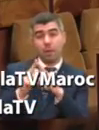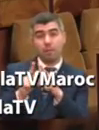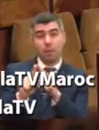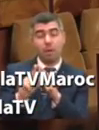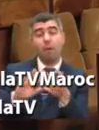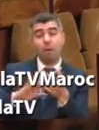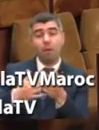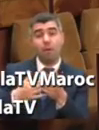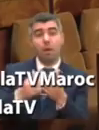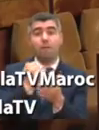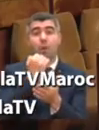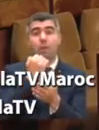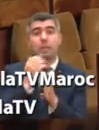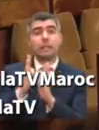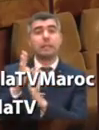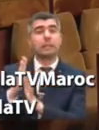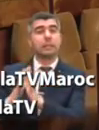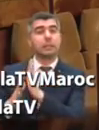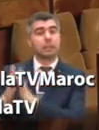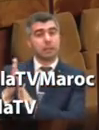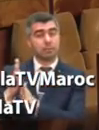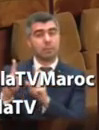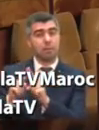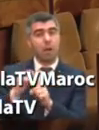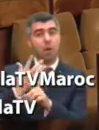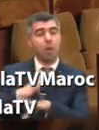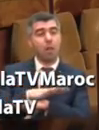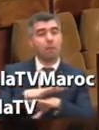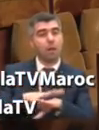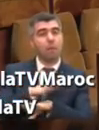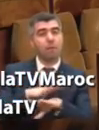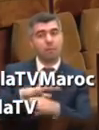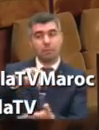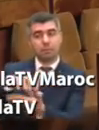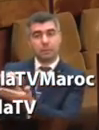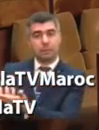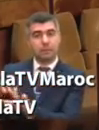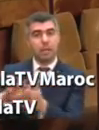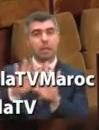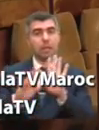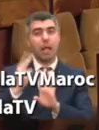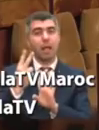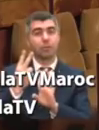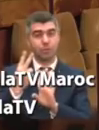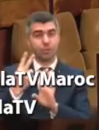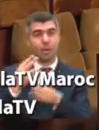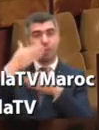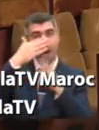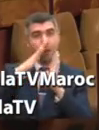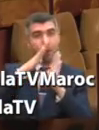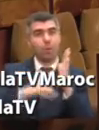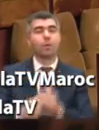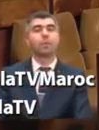هيكلي اللي كيرمي لتفعيل الجهويه المتقدمه وما كيتعلقش فقط بالوزاره ديال التربيه الوطنيه وفقط. خيار